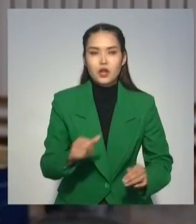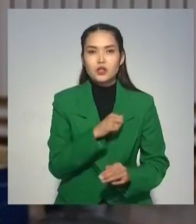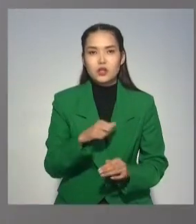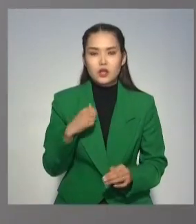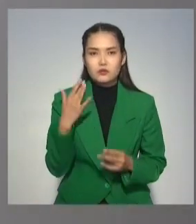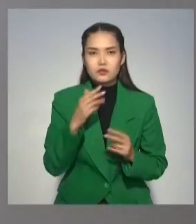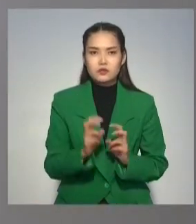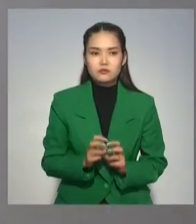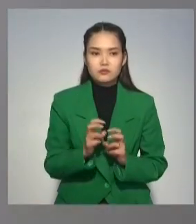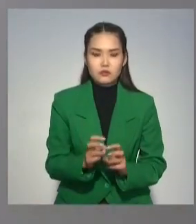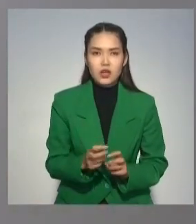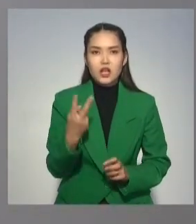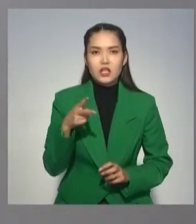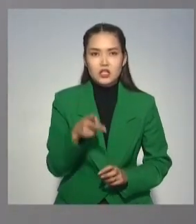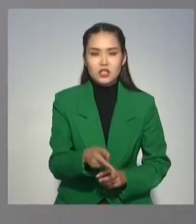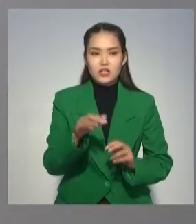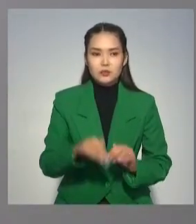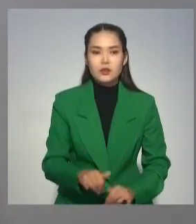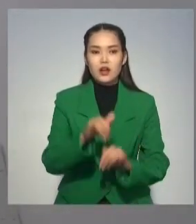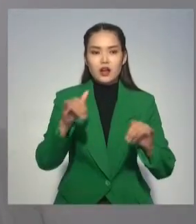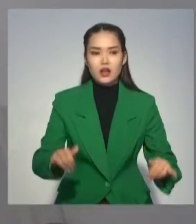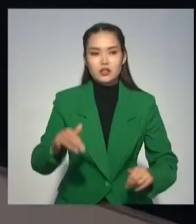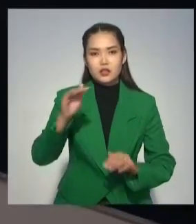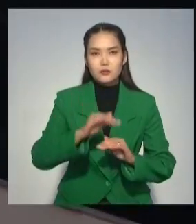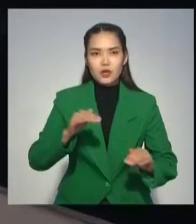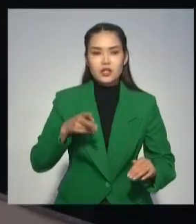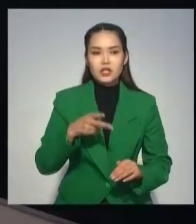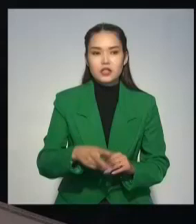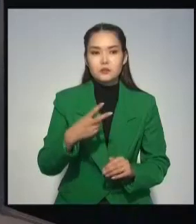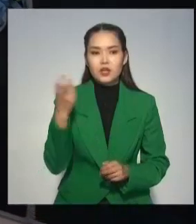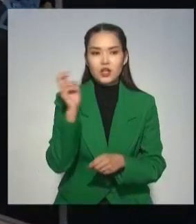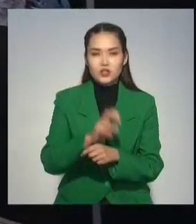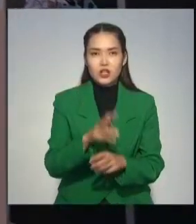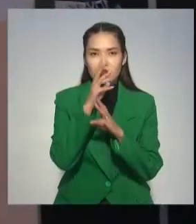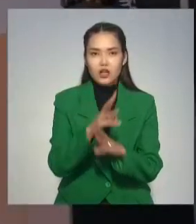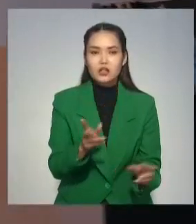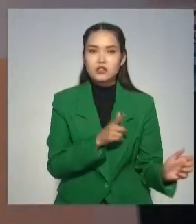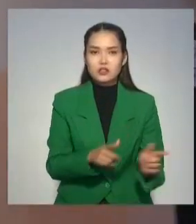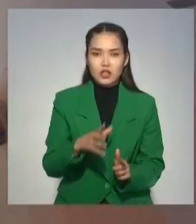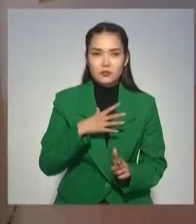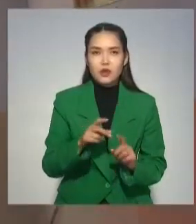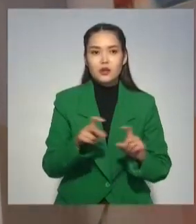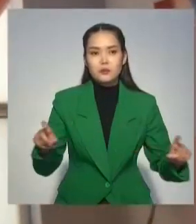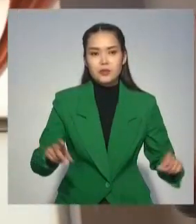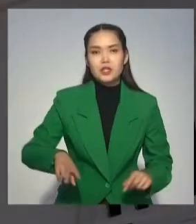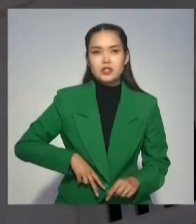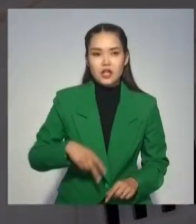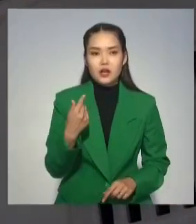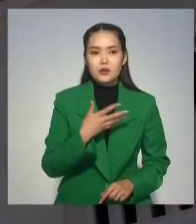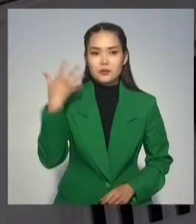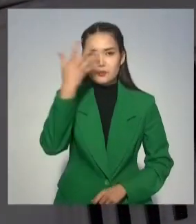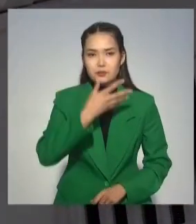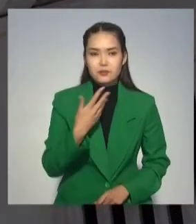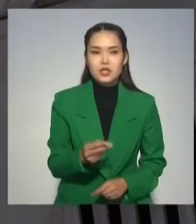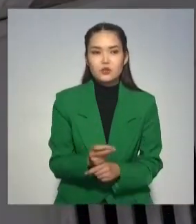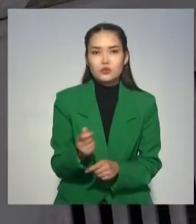керек. 2000-нан астам бала білім алатын мектеп 2002 жылы демеушілік қаржыға салынған. Мектеп басшылығының айтуынша 5 жылдан соң сыр бере